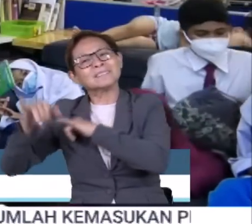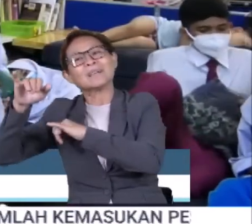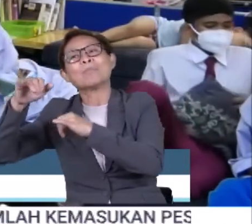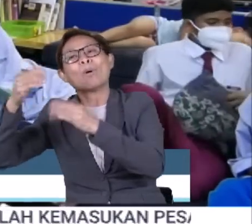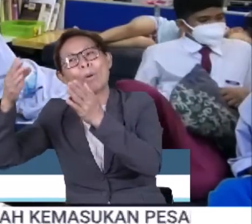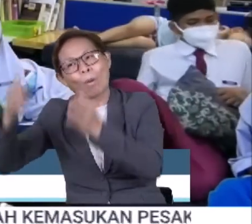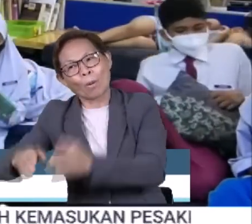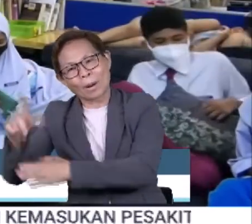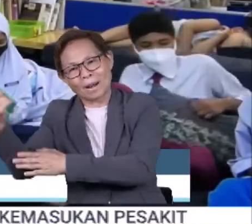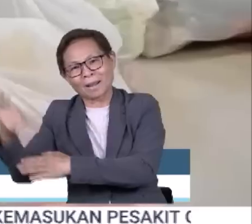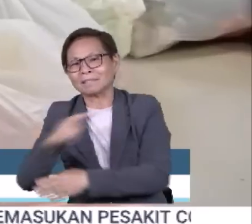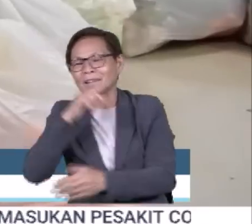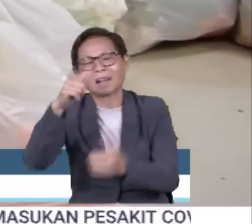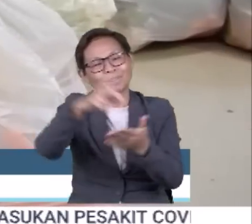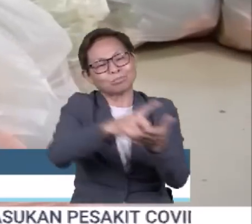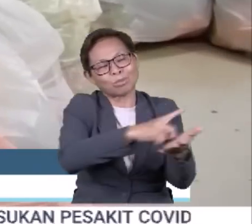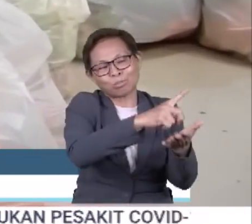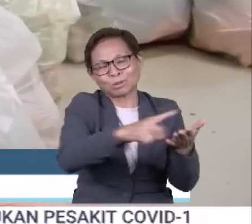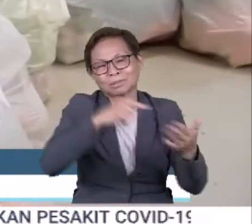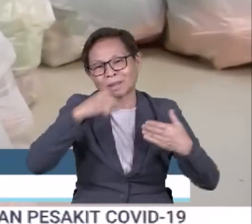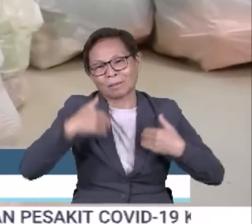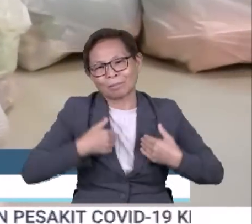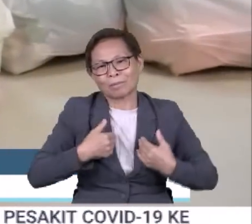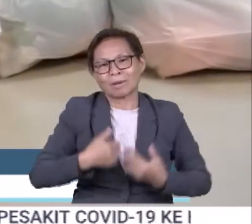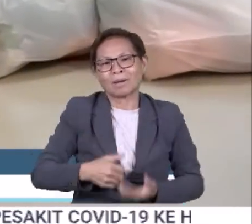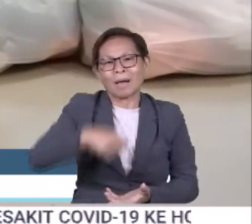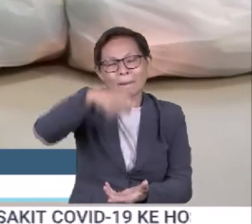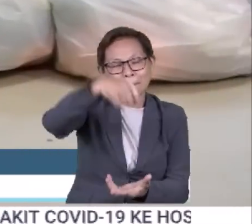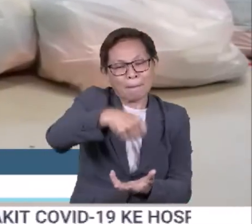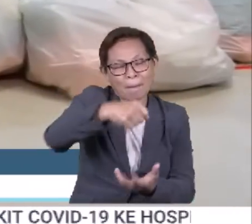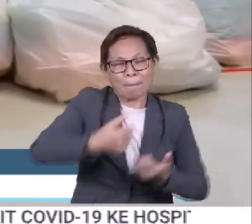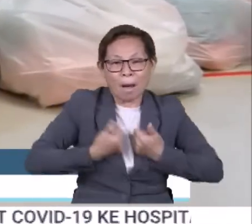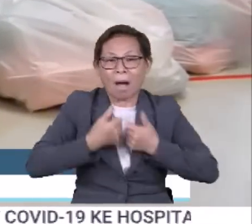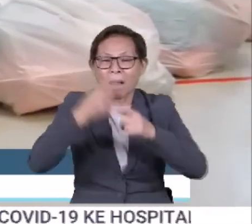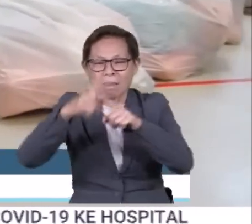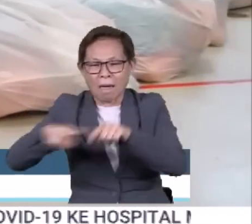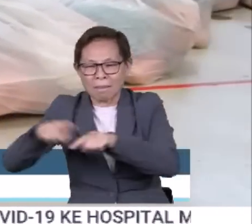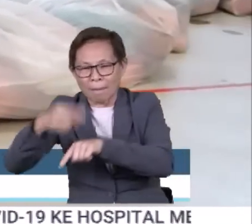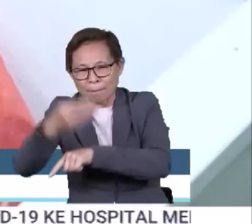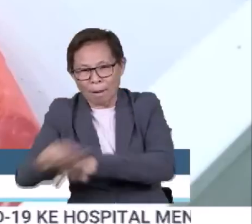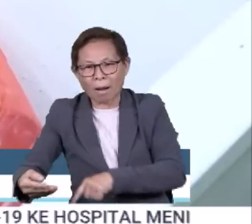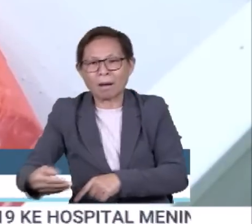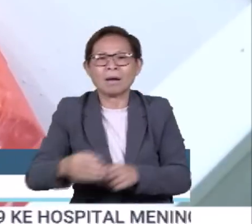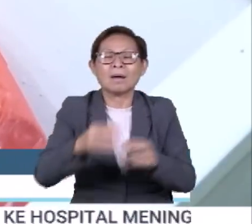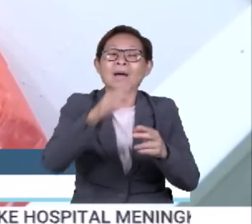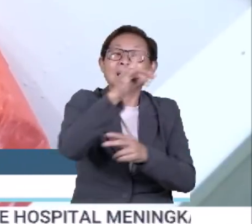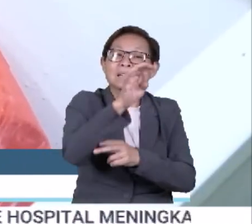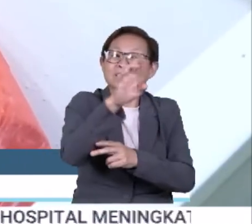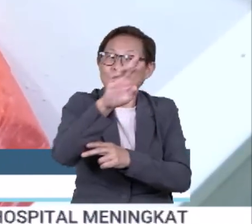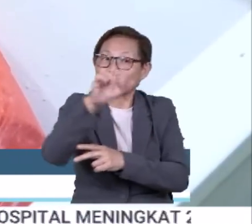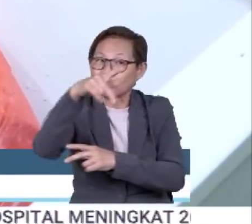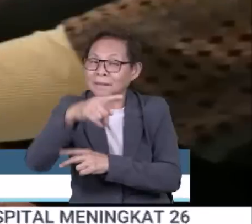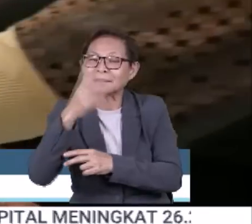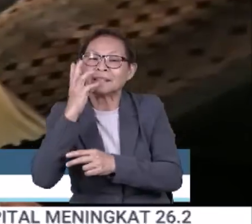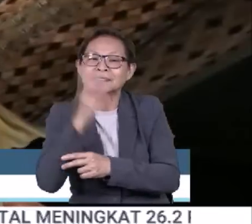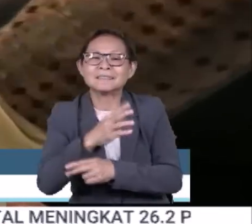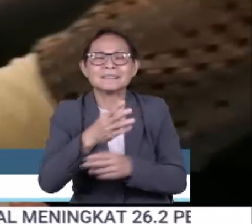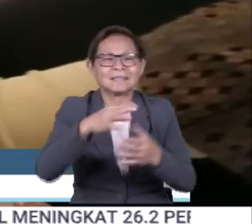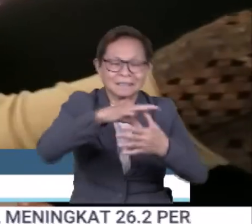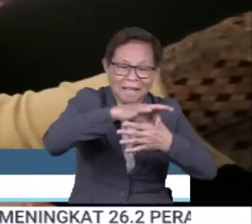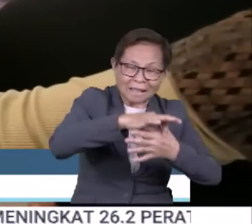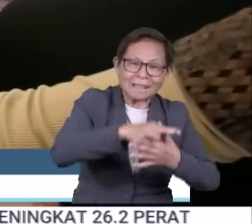ada diskriminasi. Pek Aidilfitri terdiri pelbagai bahan mentah seperti ketupat nasi, daging mentah,